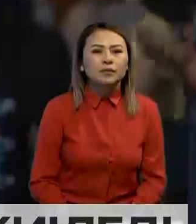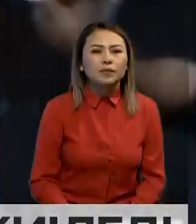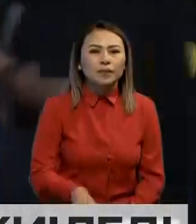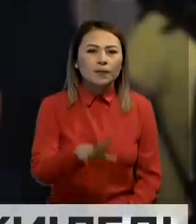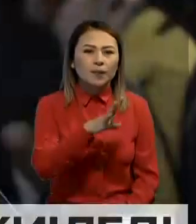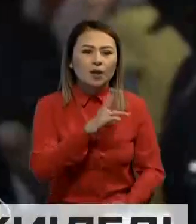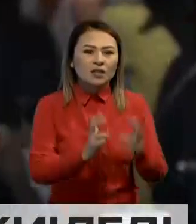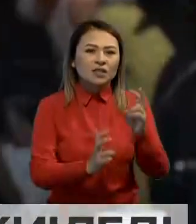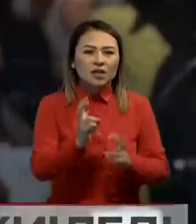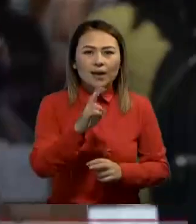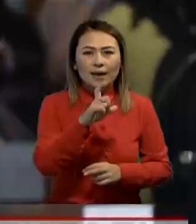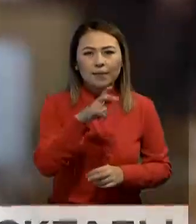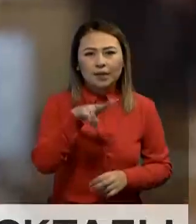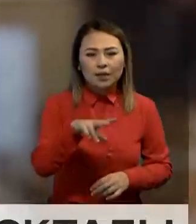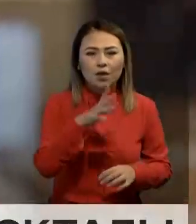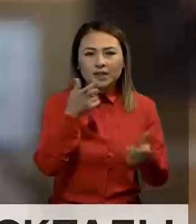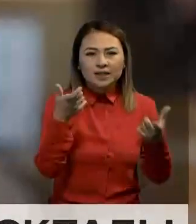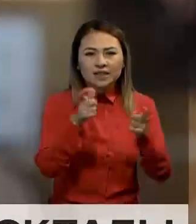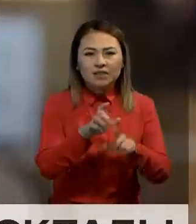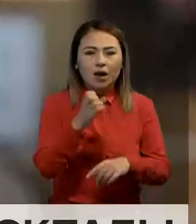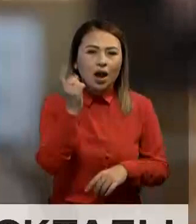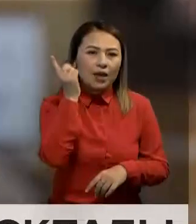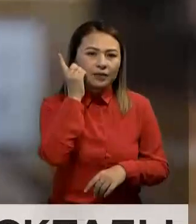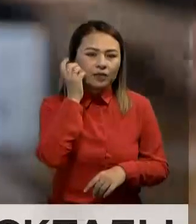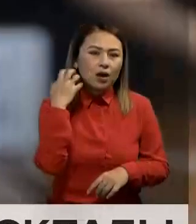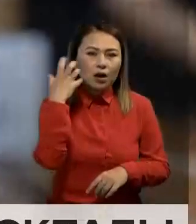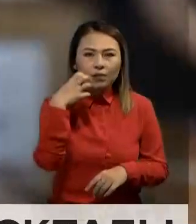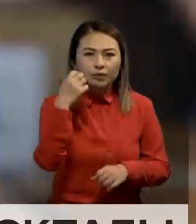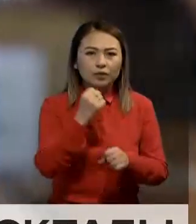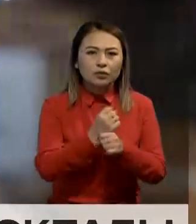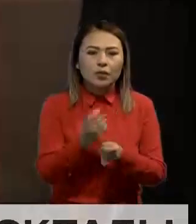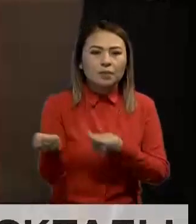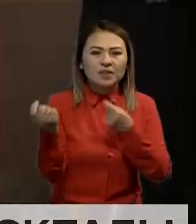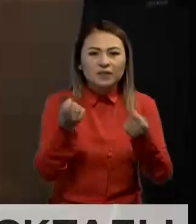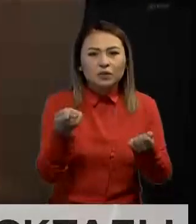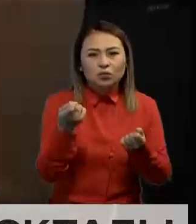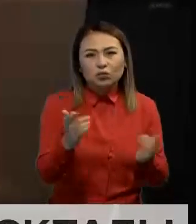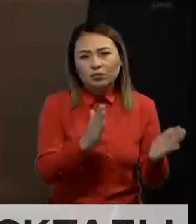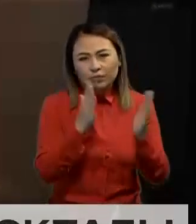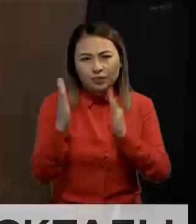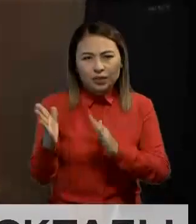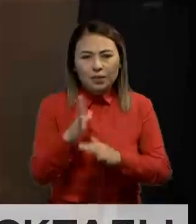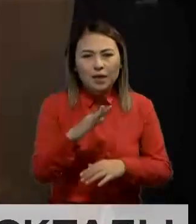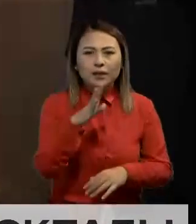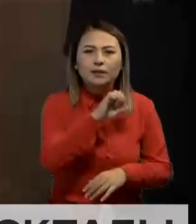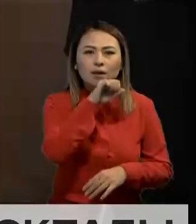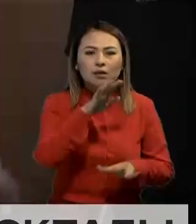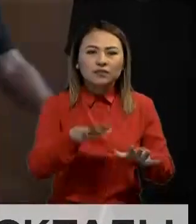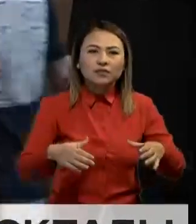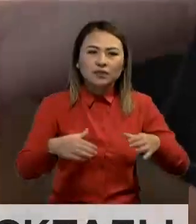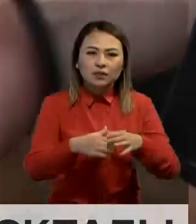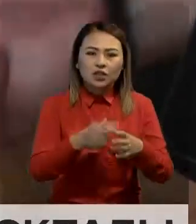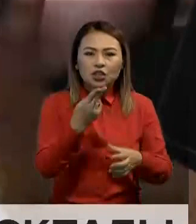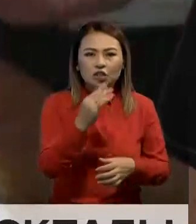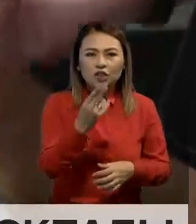Foxconn зауытында COVID шектеулеріне байланысты iPhone ұялы телефондарын жеткізу кейінге қалды. Мұндай шешімге тайвандық мекеме